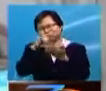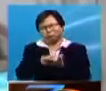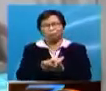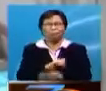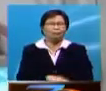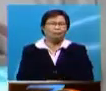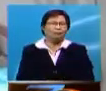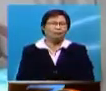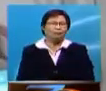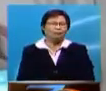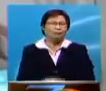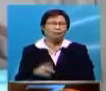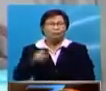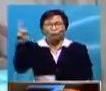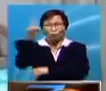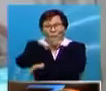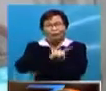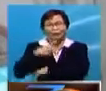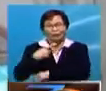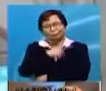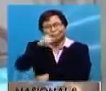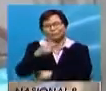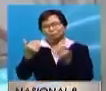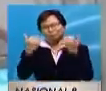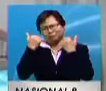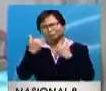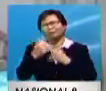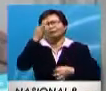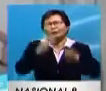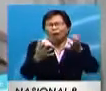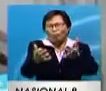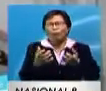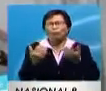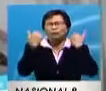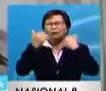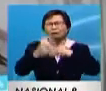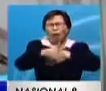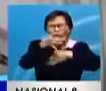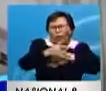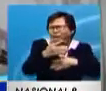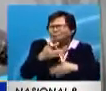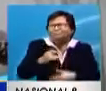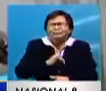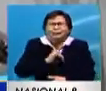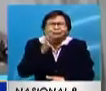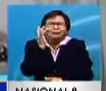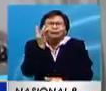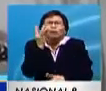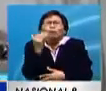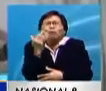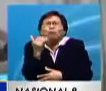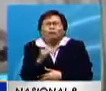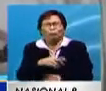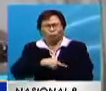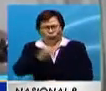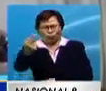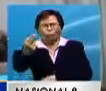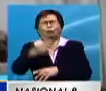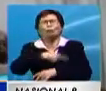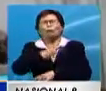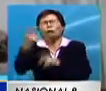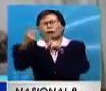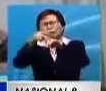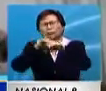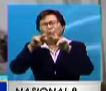ya satu hari kita kena bersara Tetapi kalau nak bersara awal Saya tak tahu sebab apa ini satu kerugian besarlah kepada pasukan